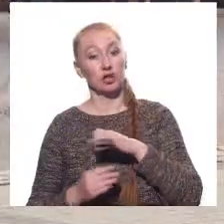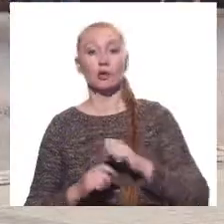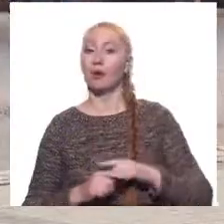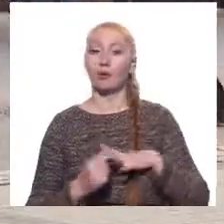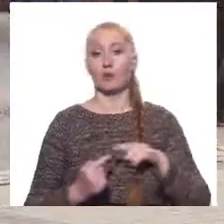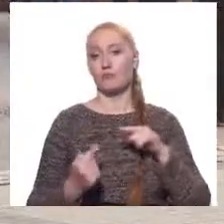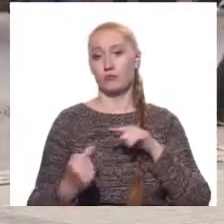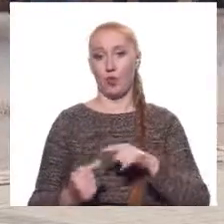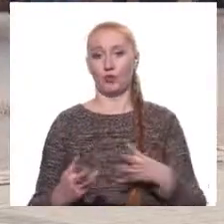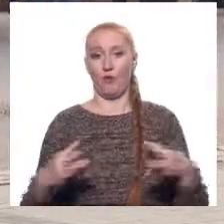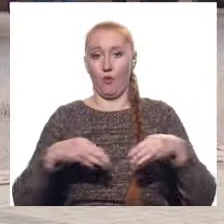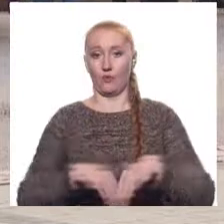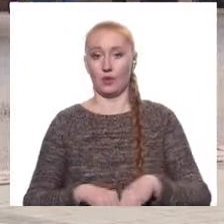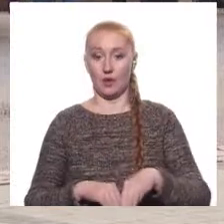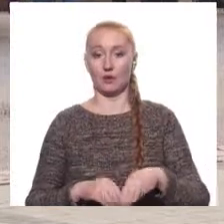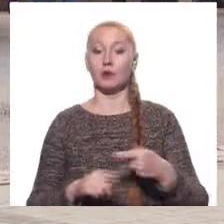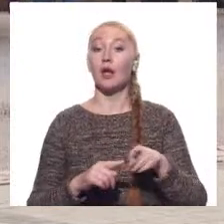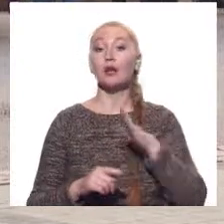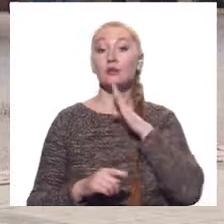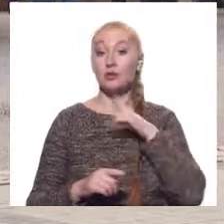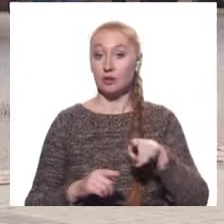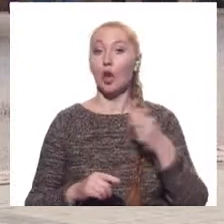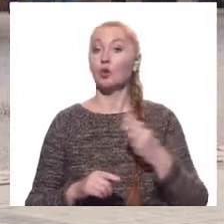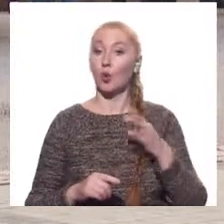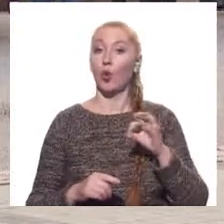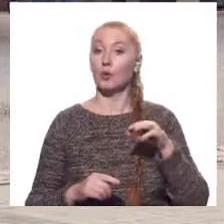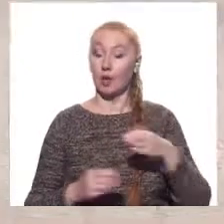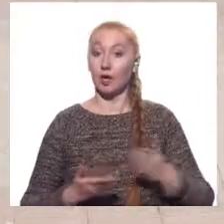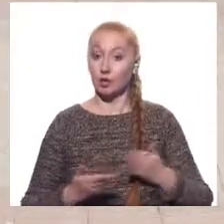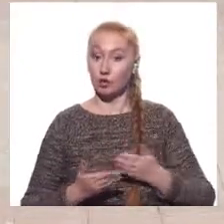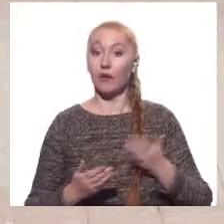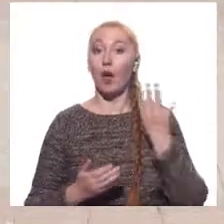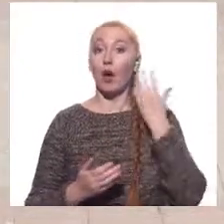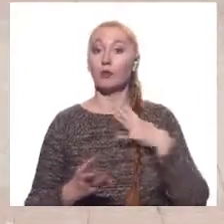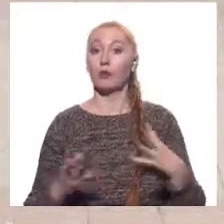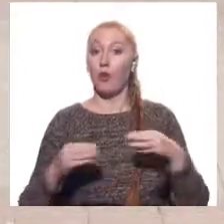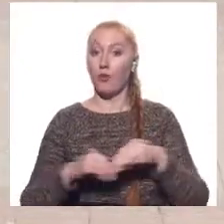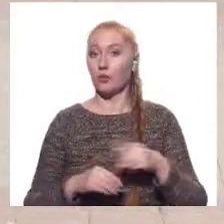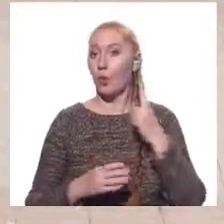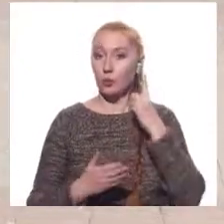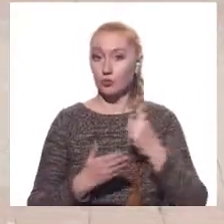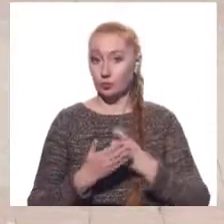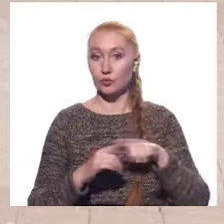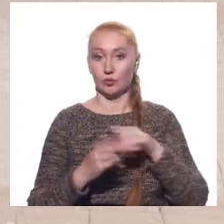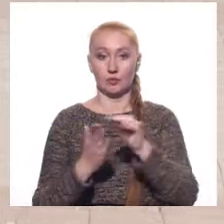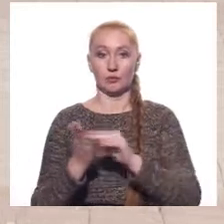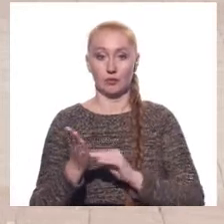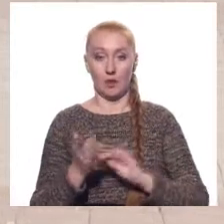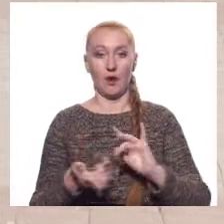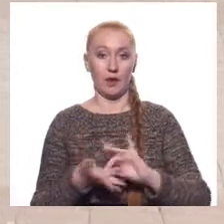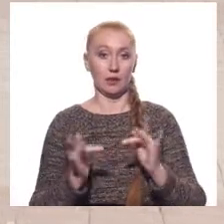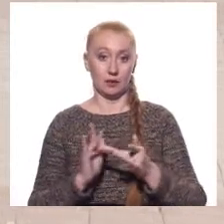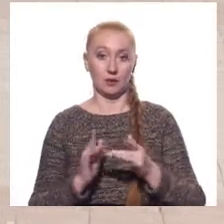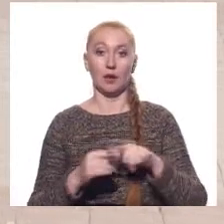проти об'єднання. Тетяна Блажиєвська мешкає у Троїцькій ОТГ. Каже, про об'єднання дізналась через допис у соціальній